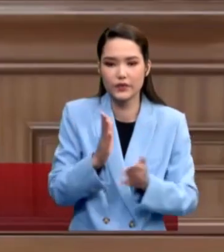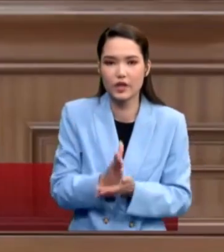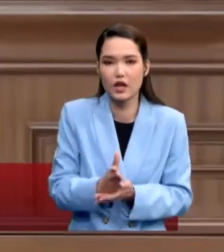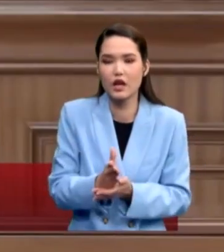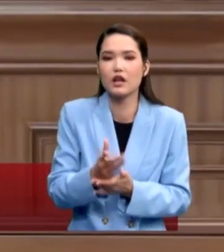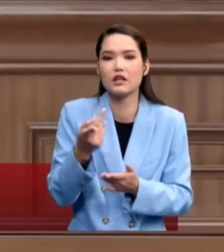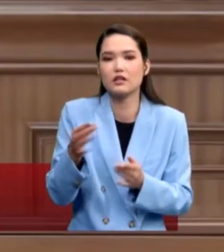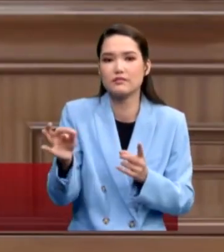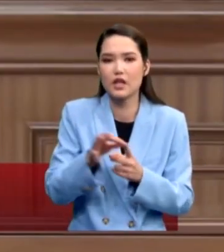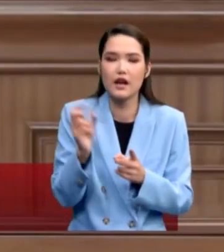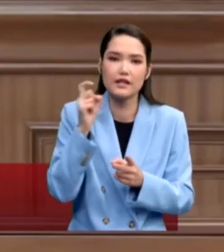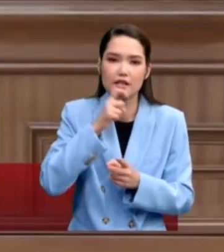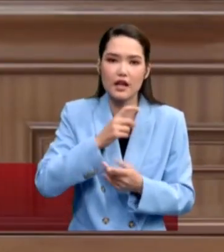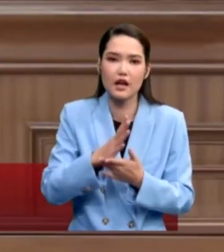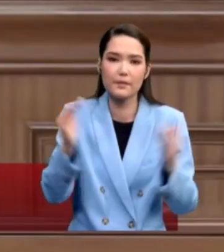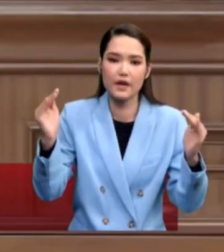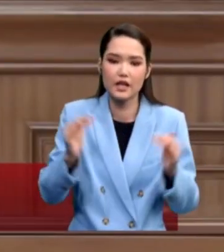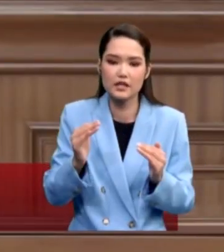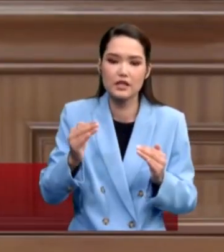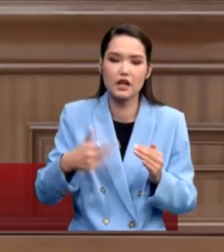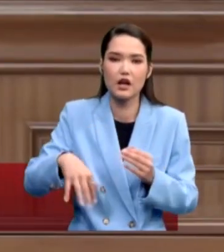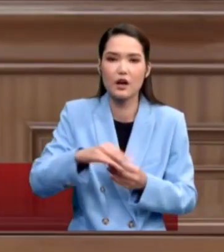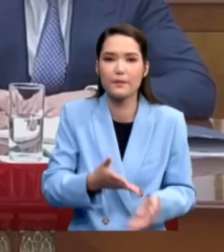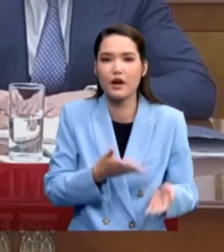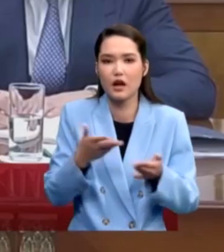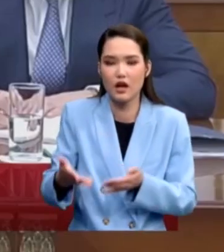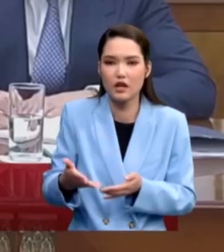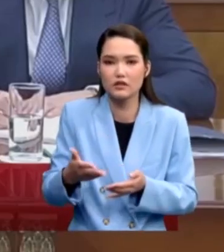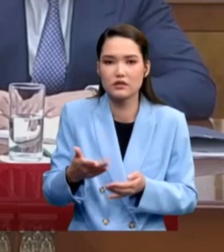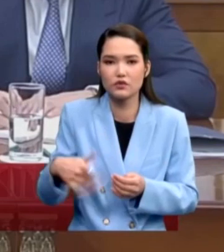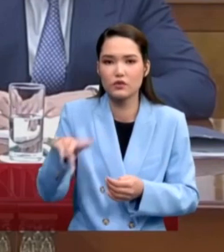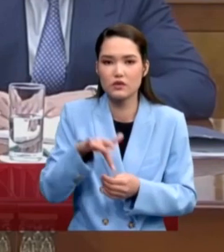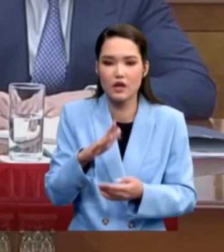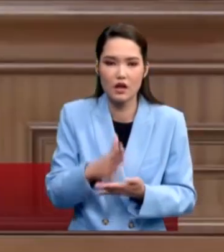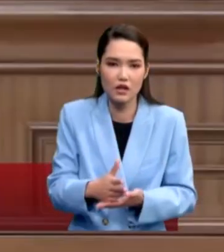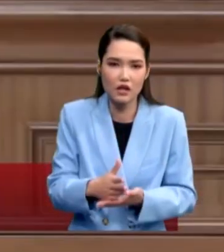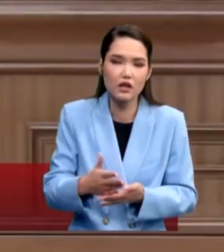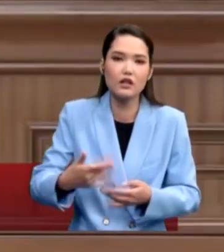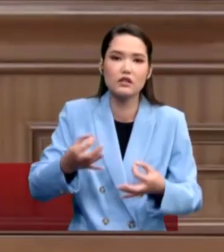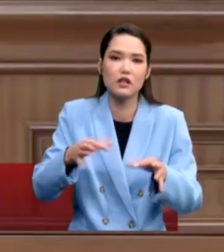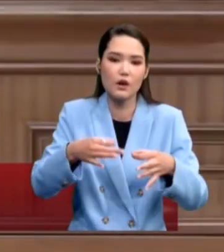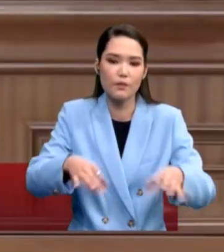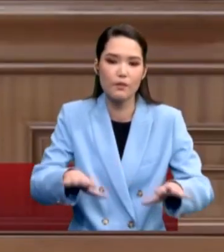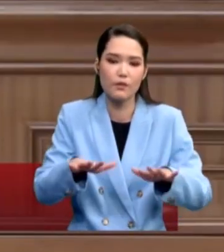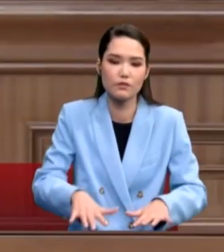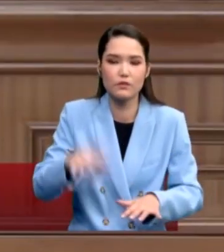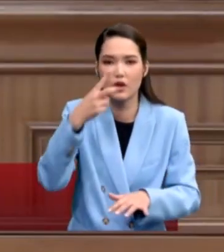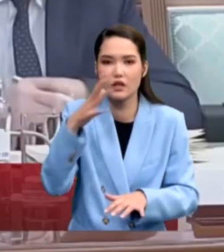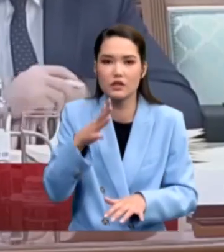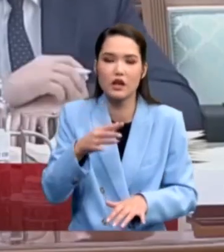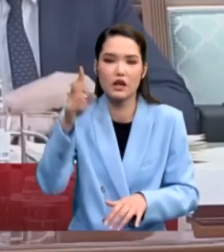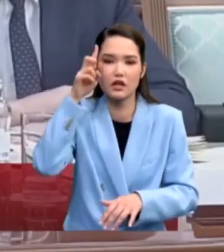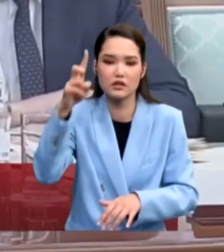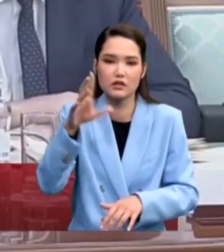теневой экономики, снизить инвестиционную привлекательность страны. При этом до выступления президента никто из чиновников не